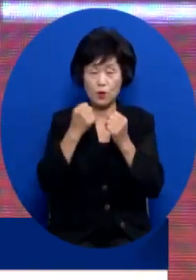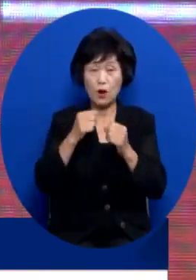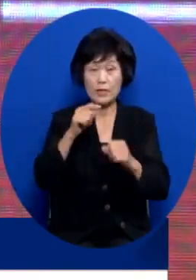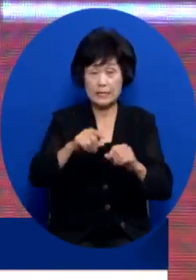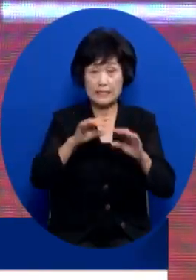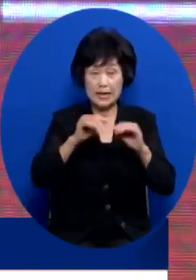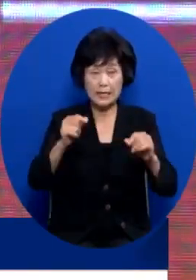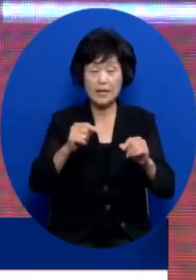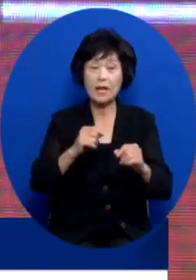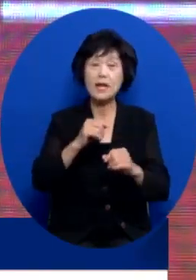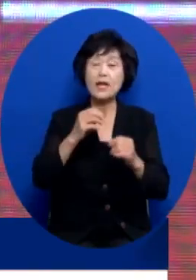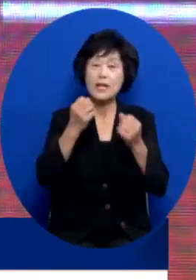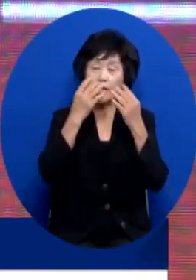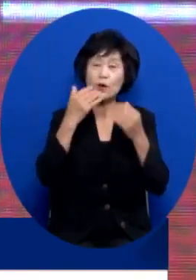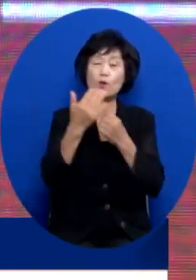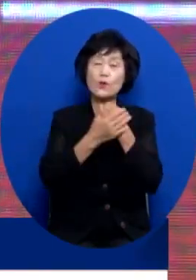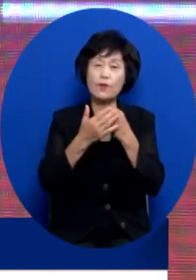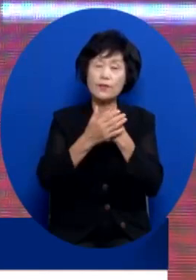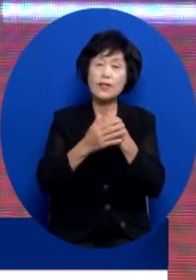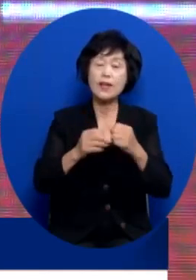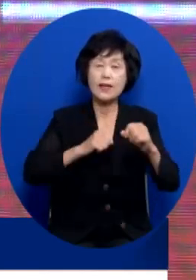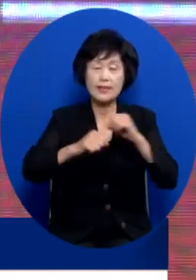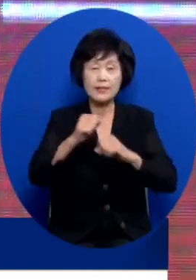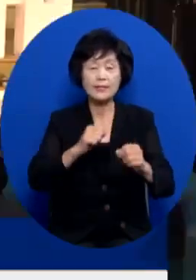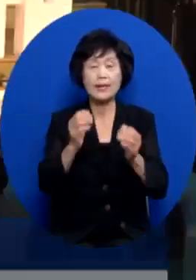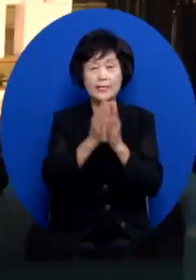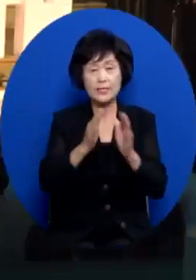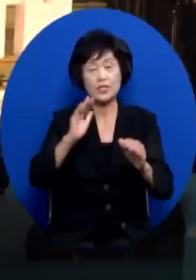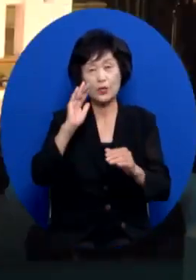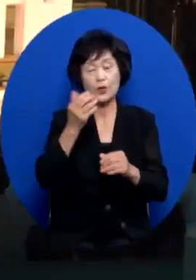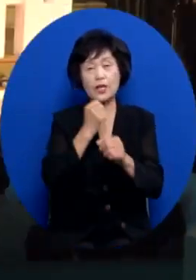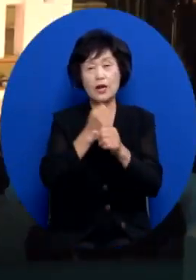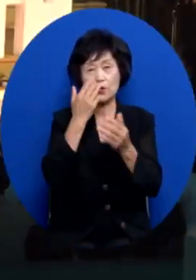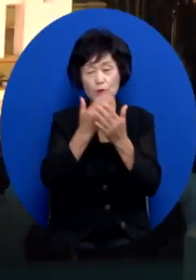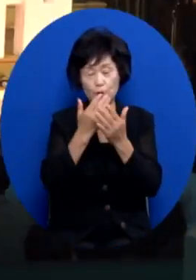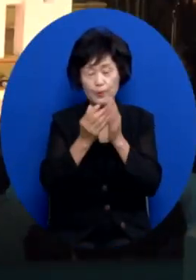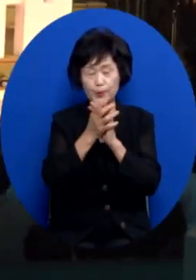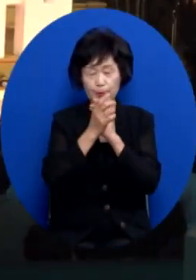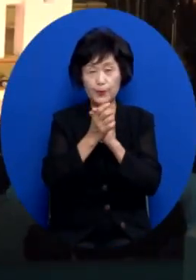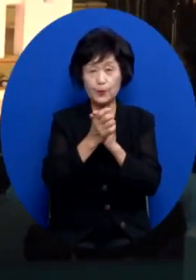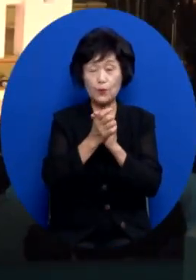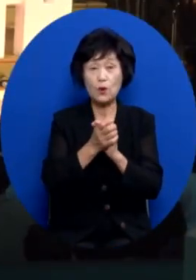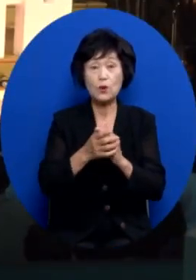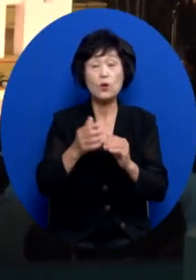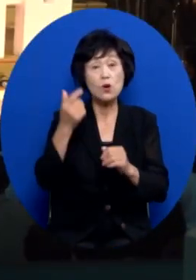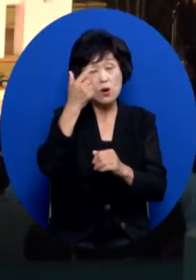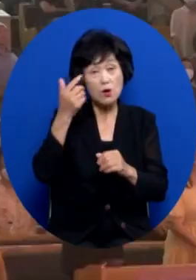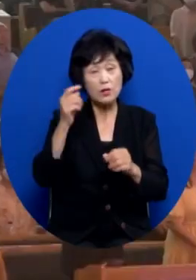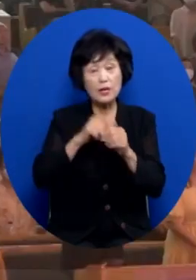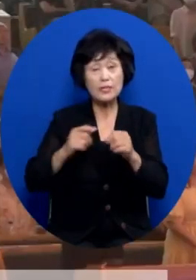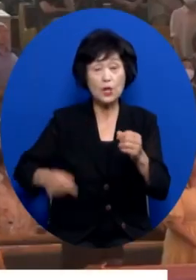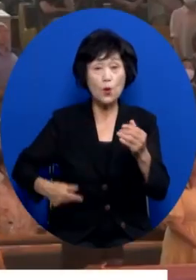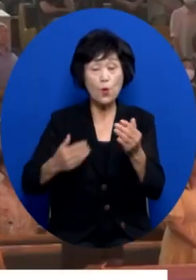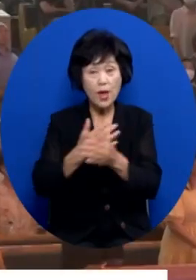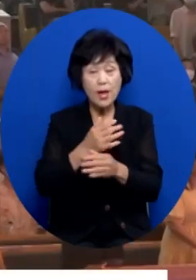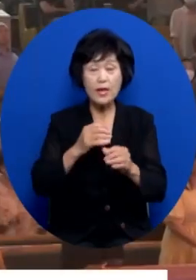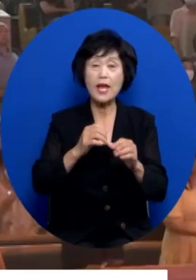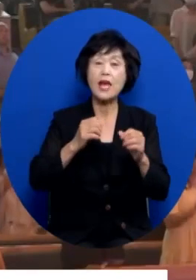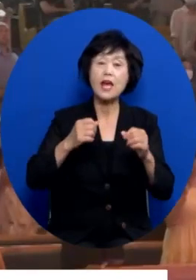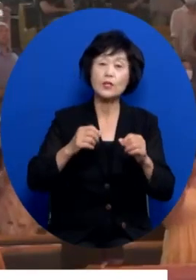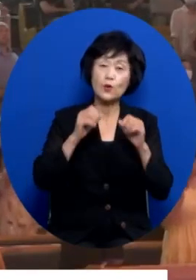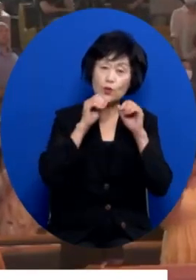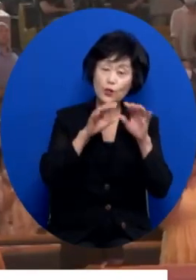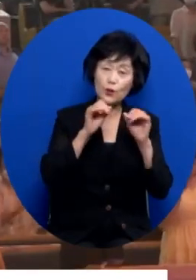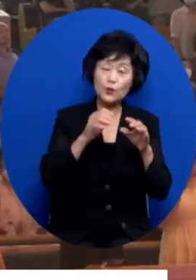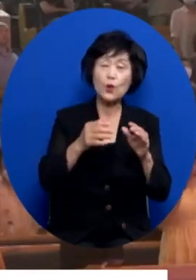하나님 새로운 은혜의 역사가 시작되게 하여 주시옵소서. 또 영적각성 운동과 총력 전도 운동,